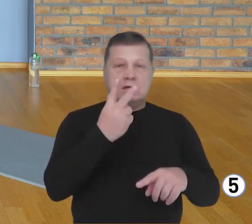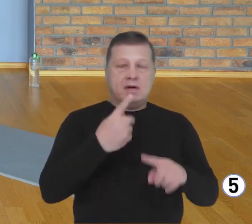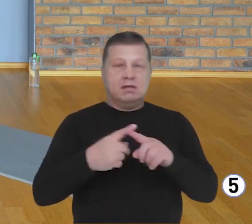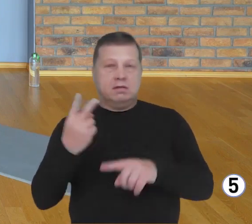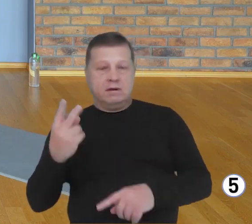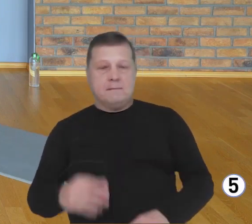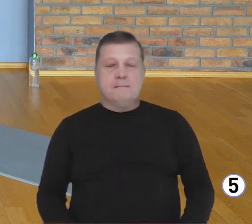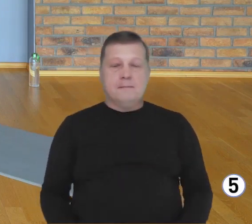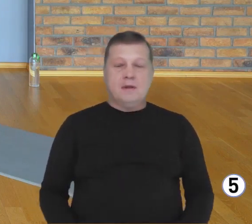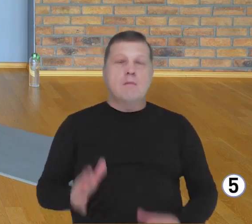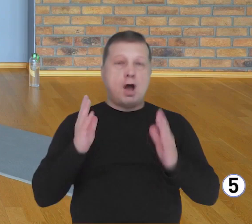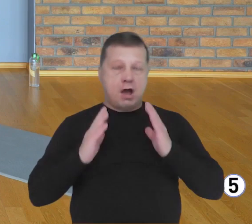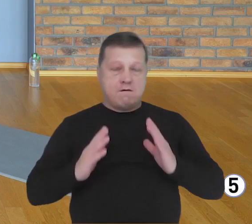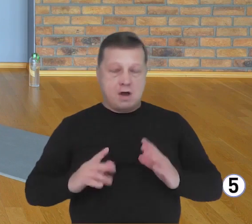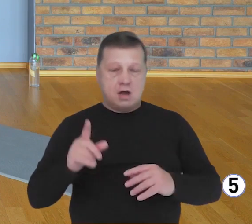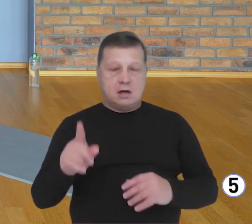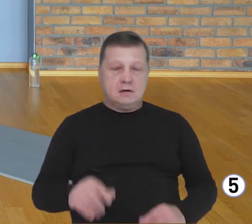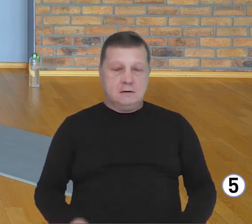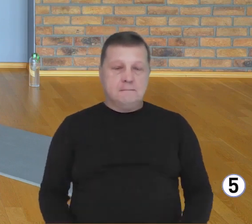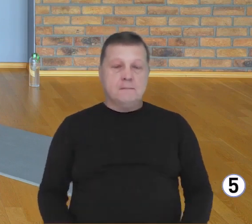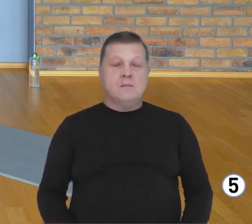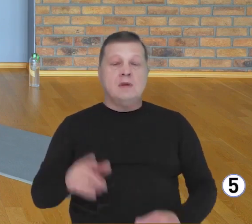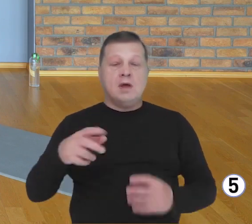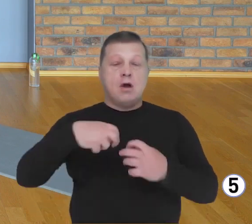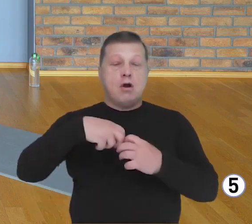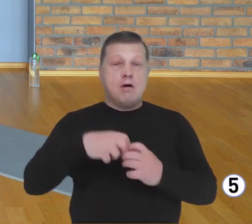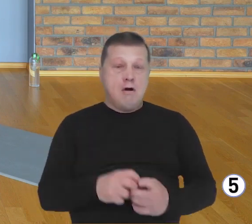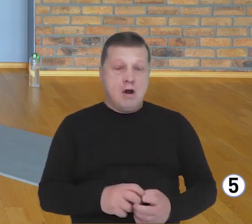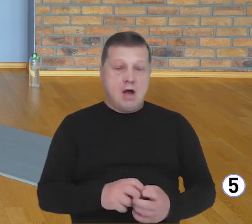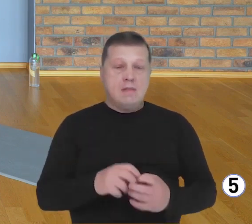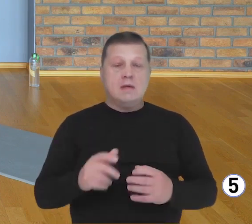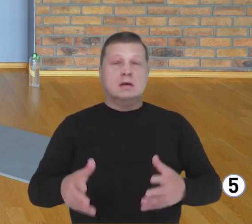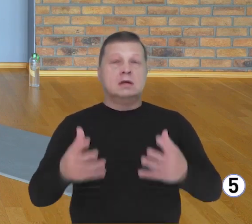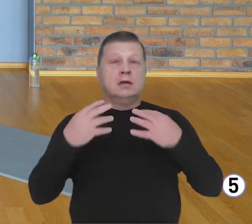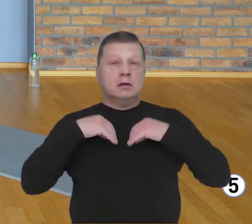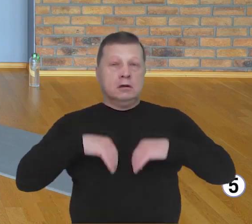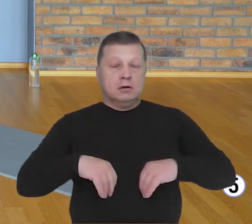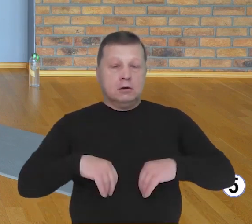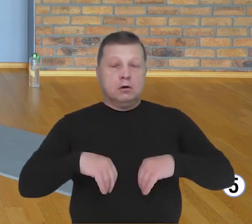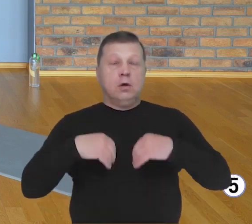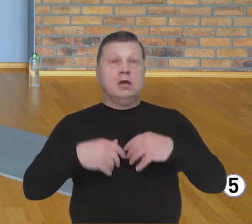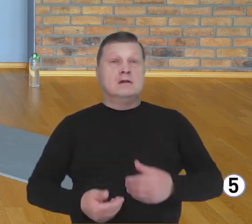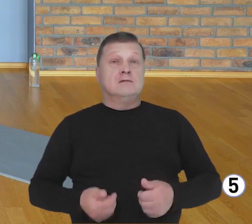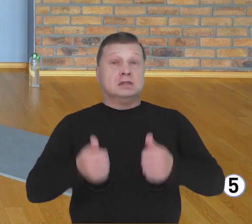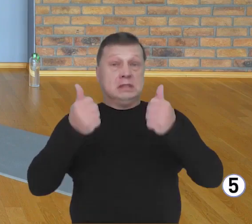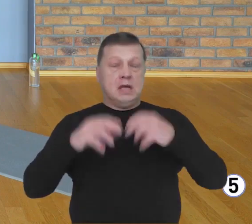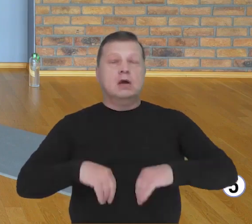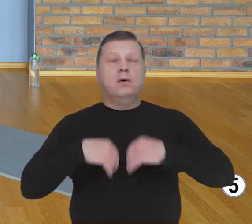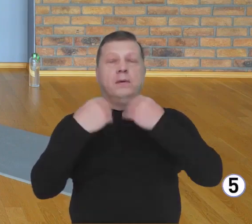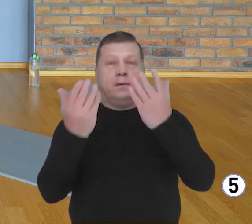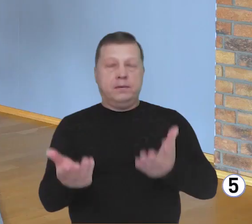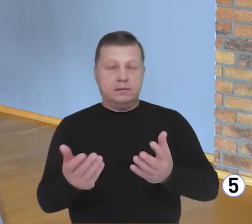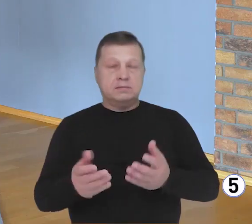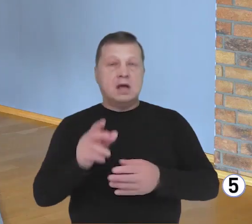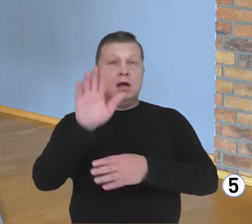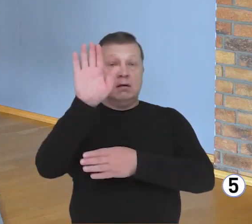2. Powolutku w dół. Pamiętaj, żeby kolano nie przechodziło za połowę stopy. Wdech. Opuszczamy. Góra.